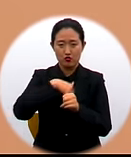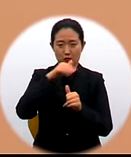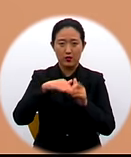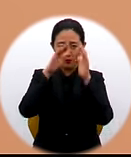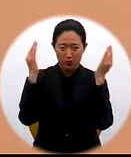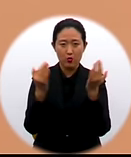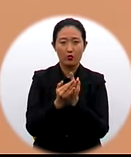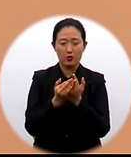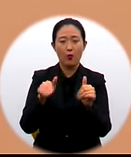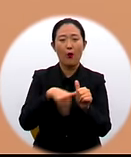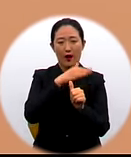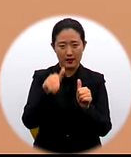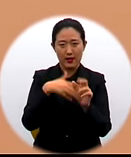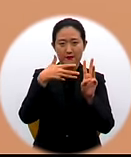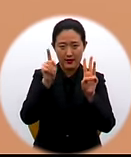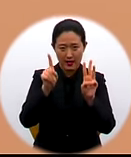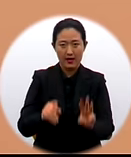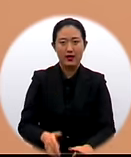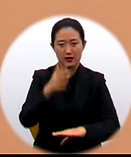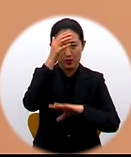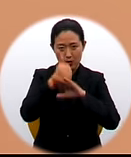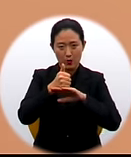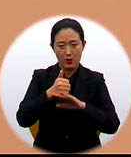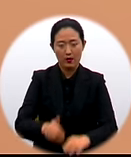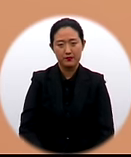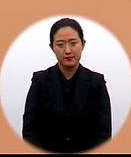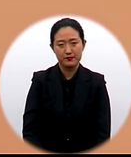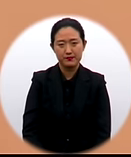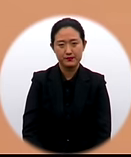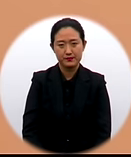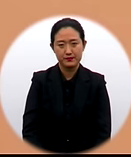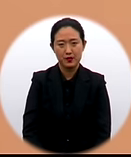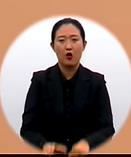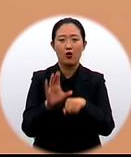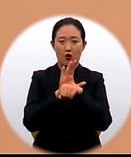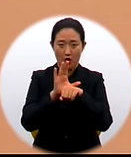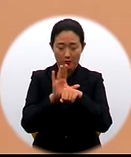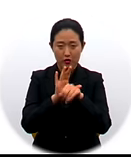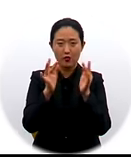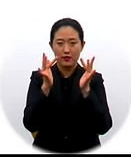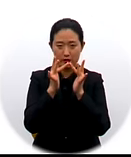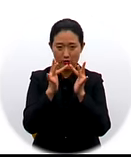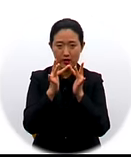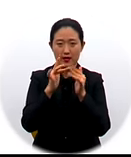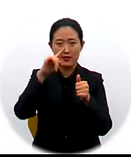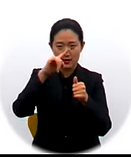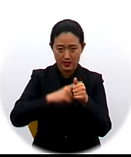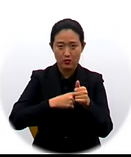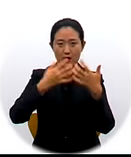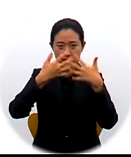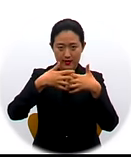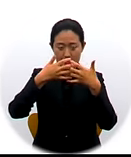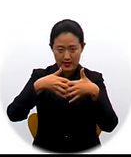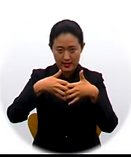산업혁명의 결과물이라고 생각하시면 돼요. 컴퓨터, 인터넷, 자동화. 그리고 하드웨어 대신 소프트웨어의